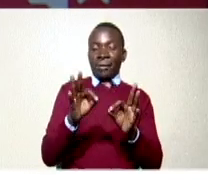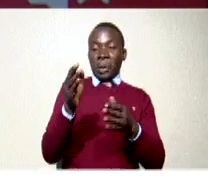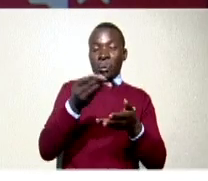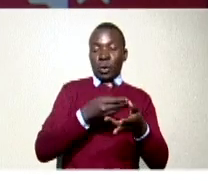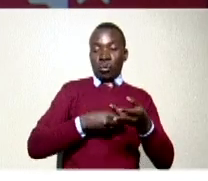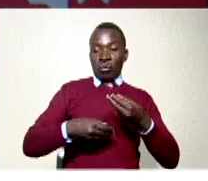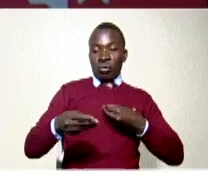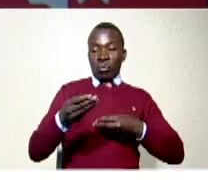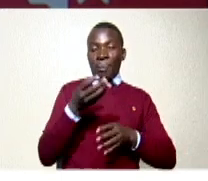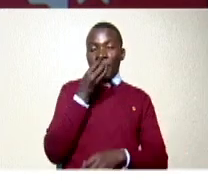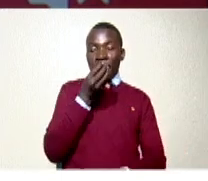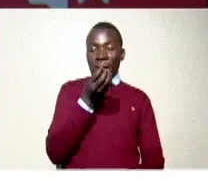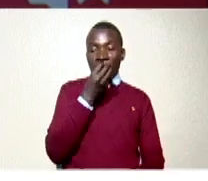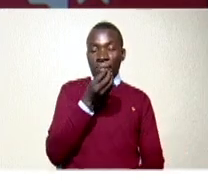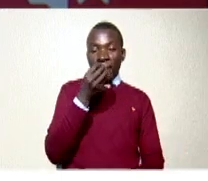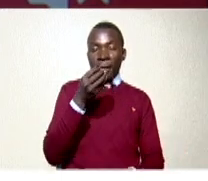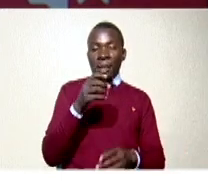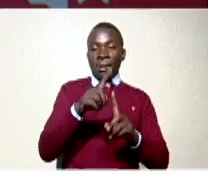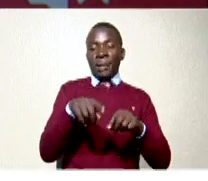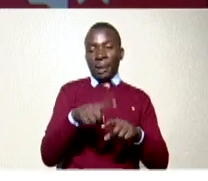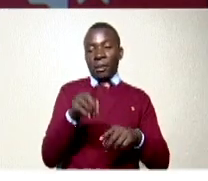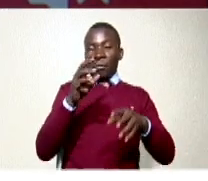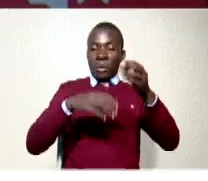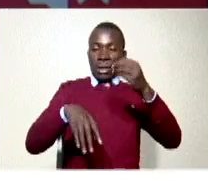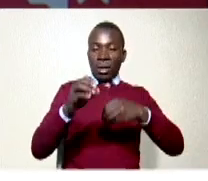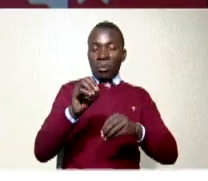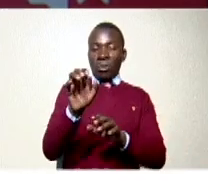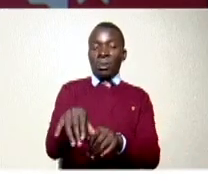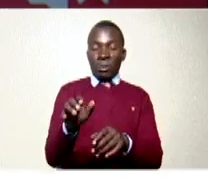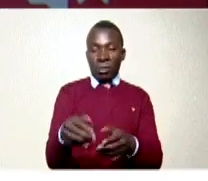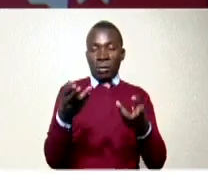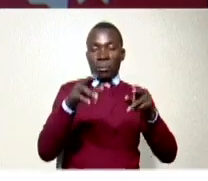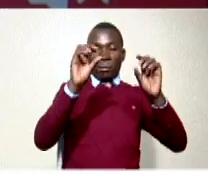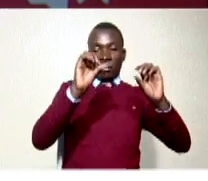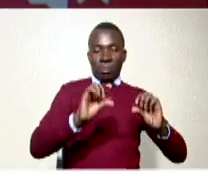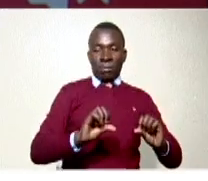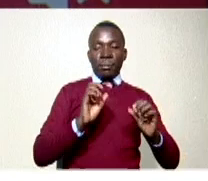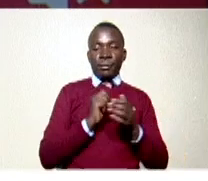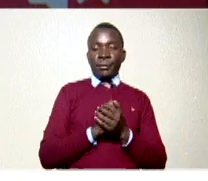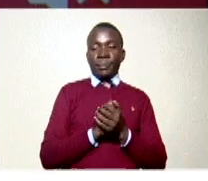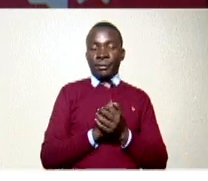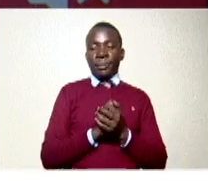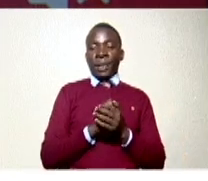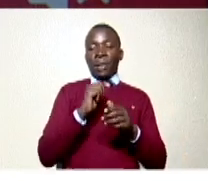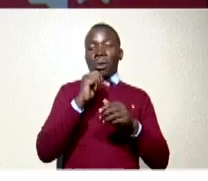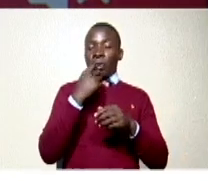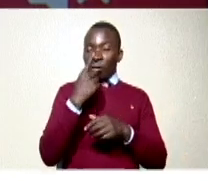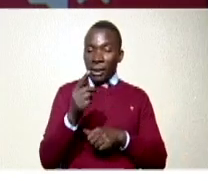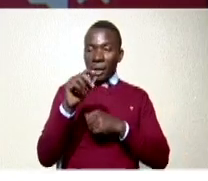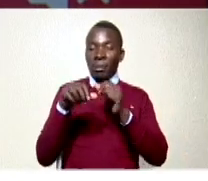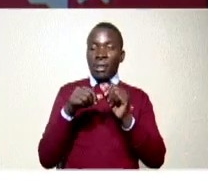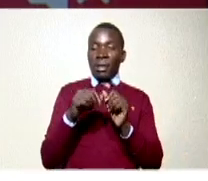bicuruzwa by'ibiribwa bitewe n'umusaruro w'ubuhinzi utaragenze neza. Hanyuma tugiye kubijyanye